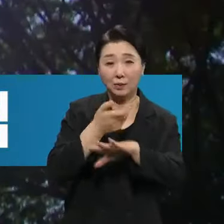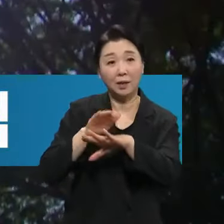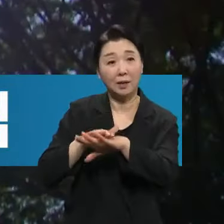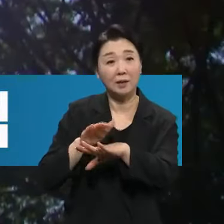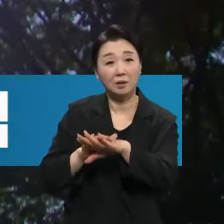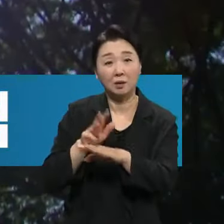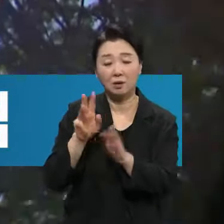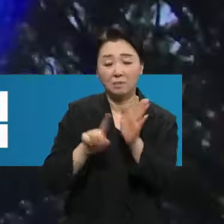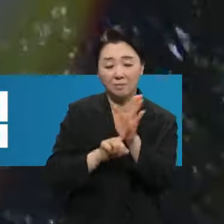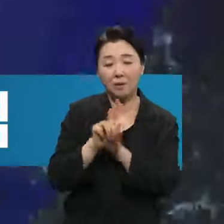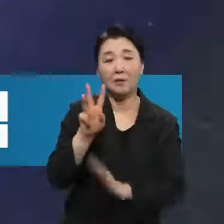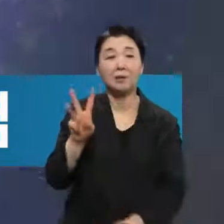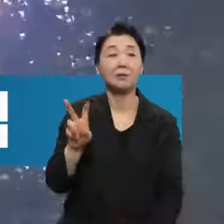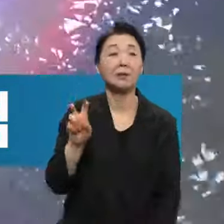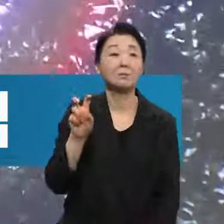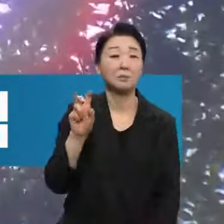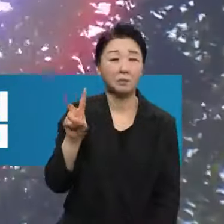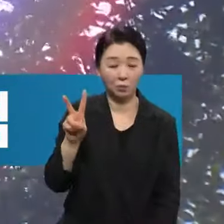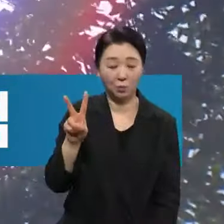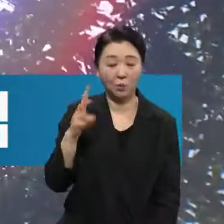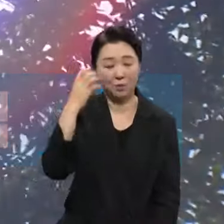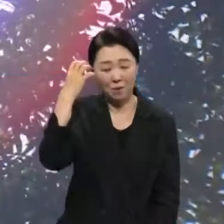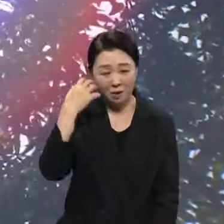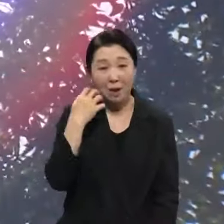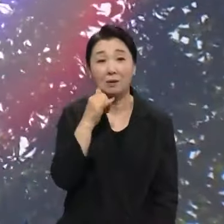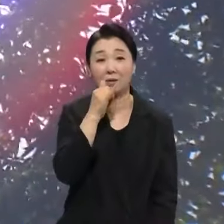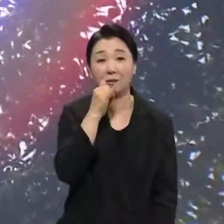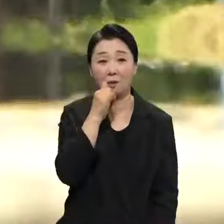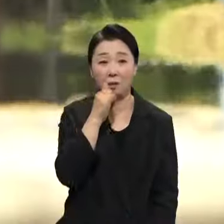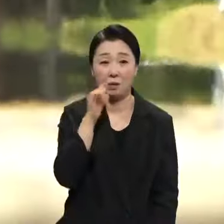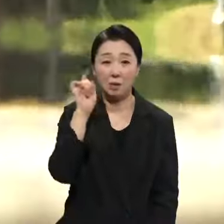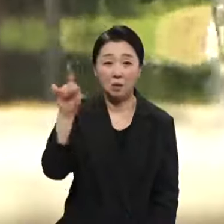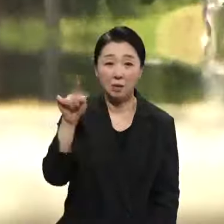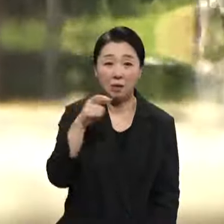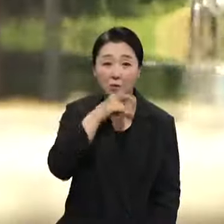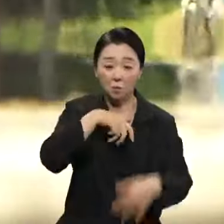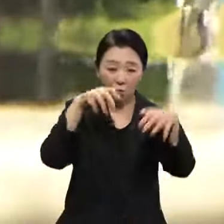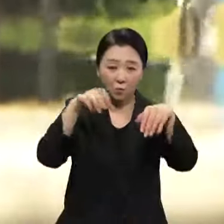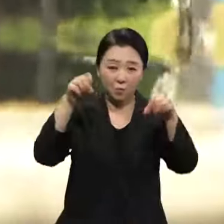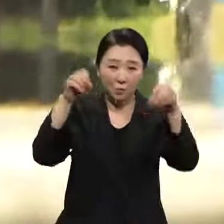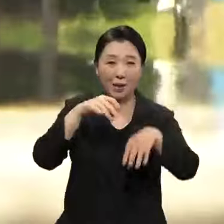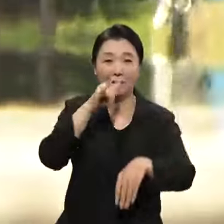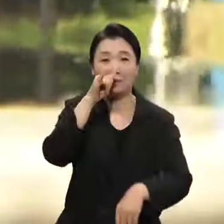32도까지 치솟는 등 폭염이 이어집니다. 내일은 내륙 곳곳에 소나기가 내립니다.